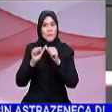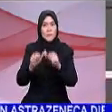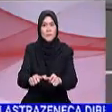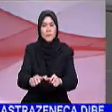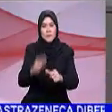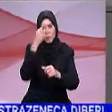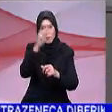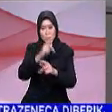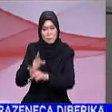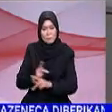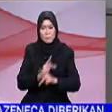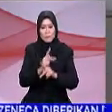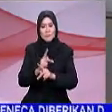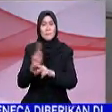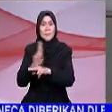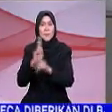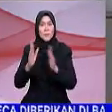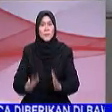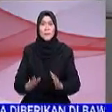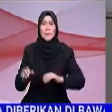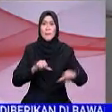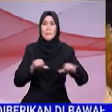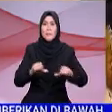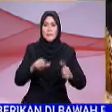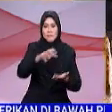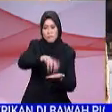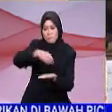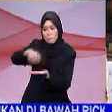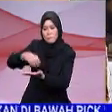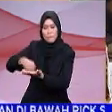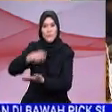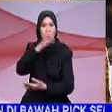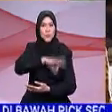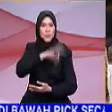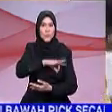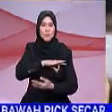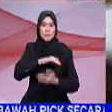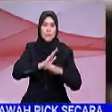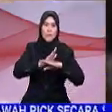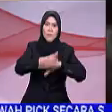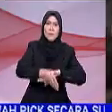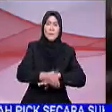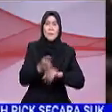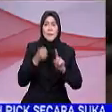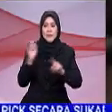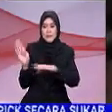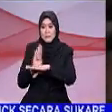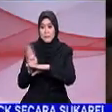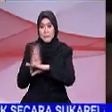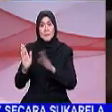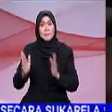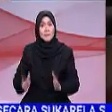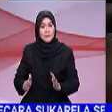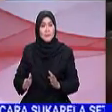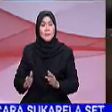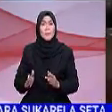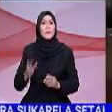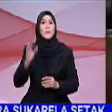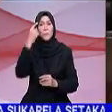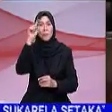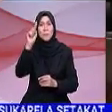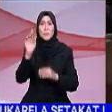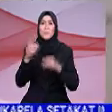dalam melindungi pengguna daripada aktiviti meraih keuntungan yang berlebihan oleh peniaga-peniaga semasa